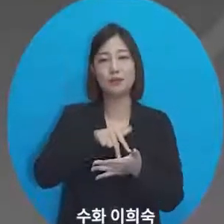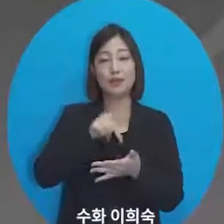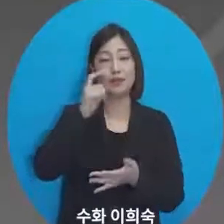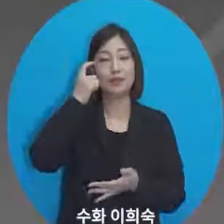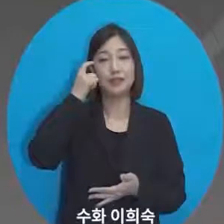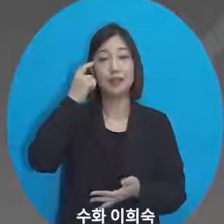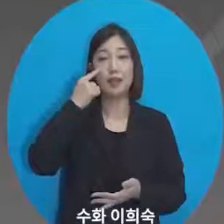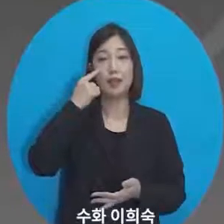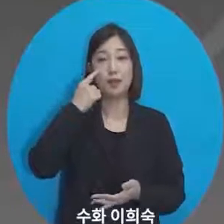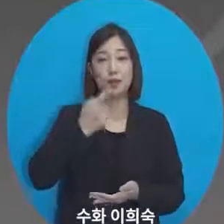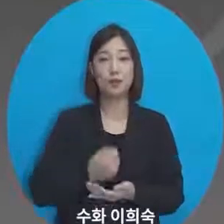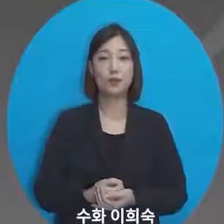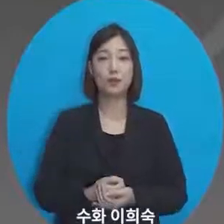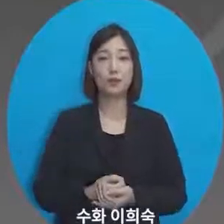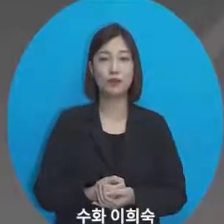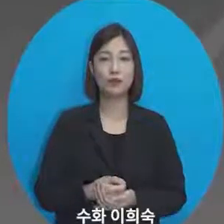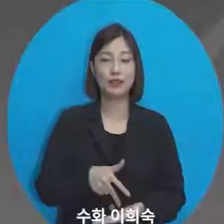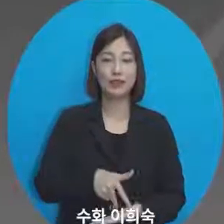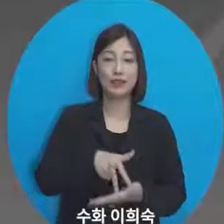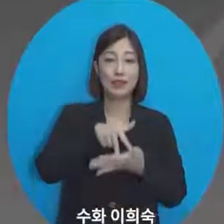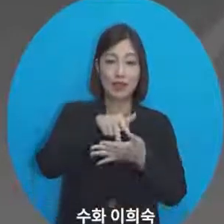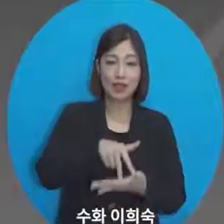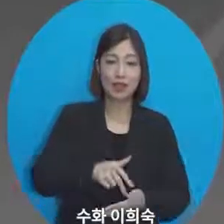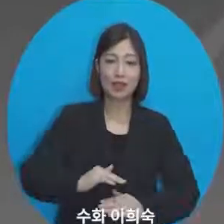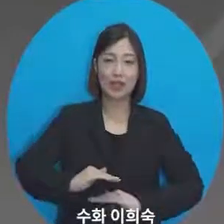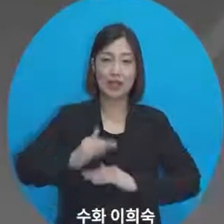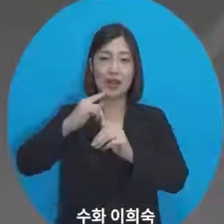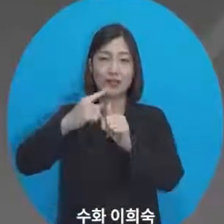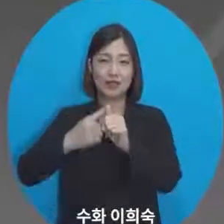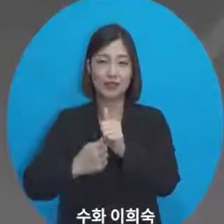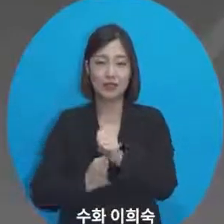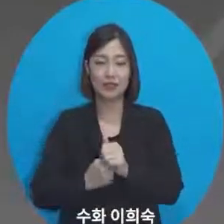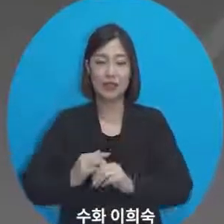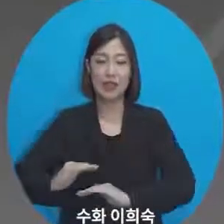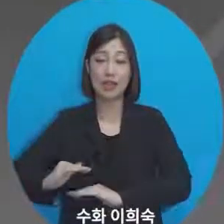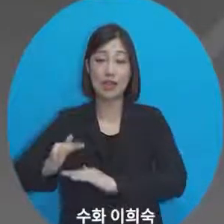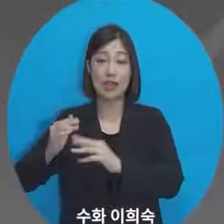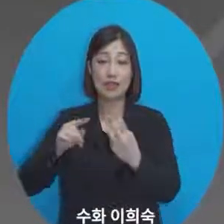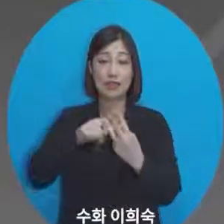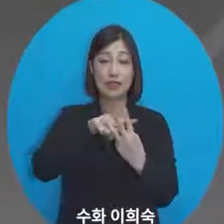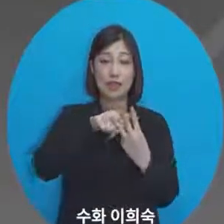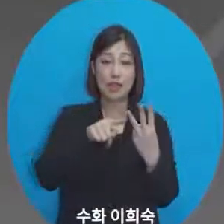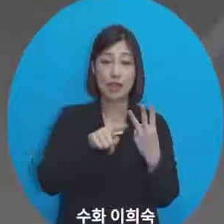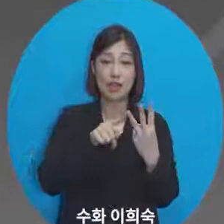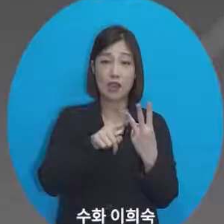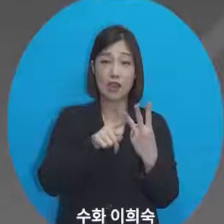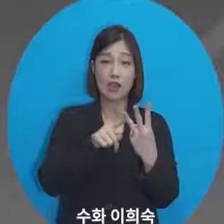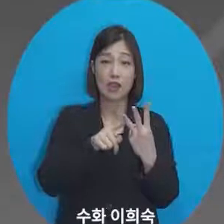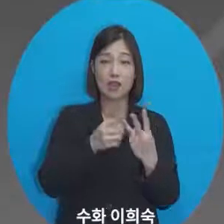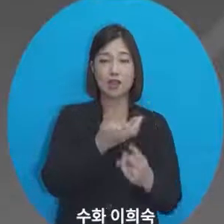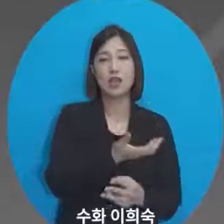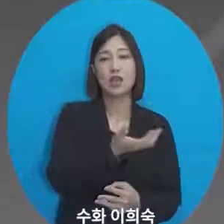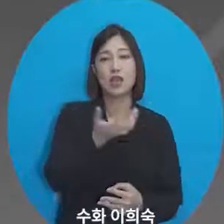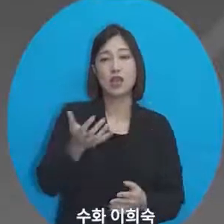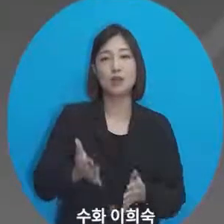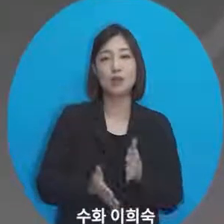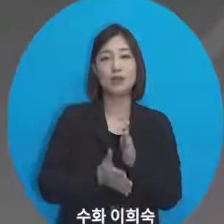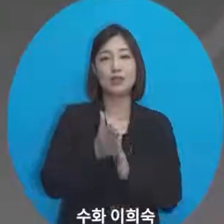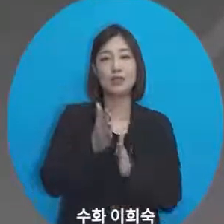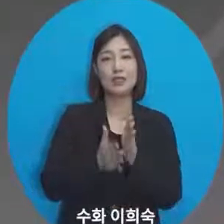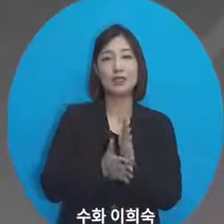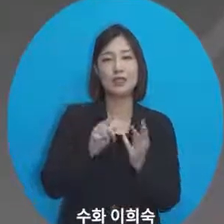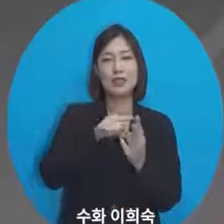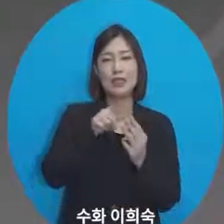그 승강기, 에스컬레이터, 계단 그 3개의 수직 이동 설비를 함께 배치하고